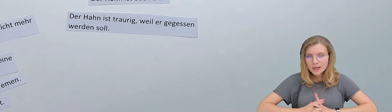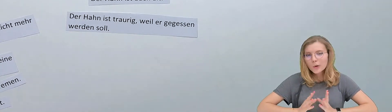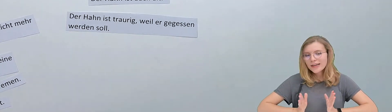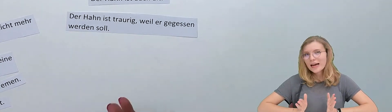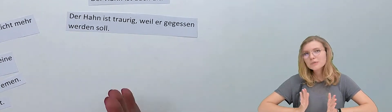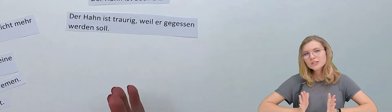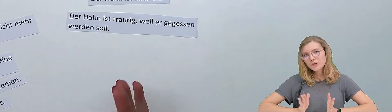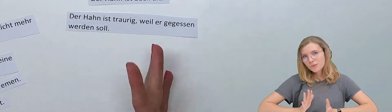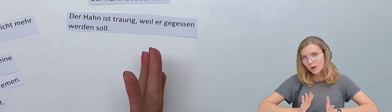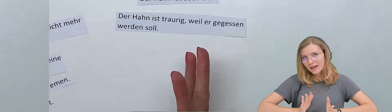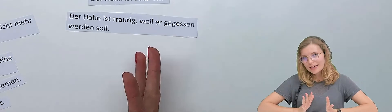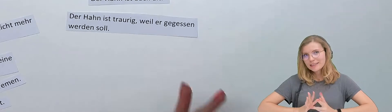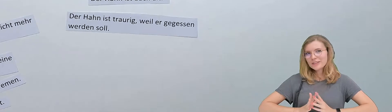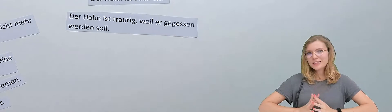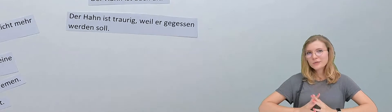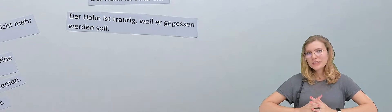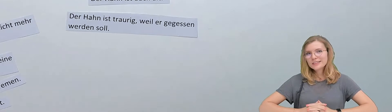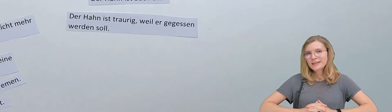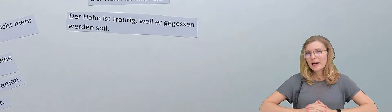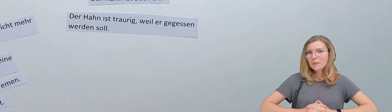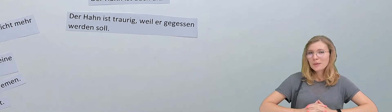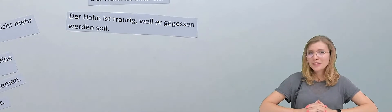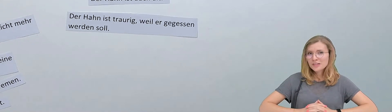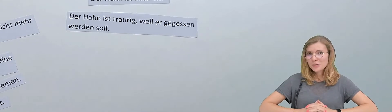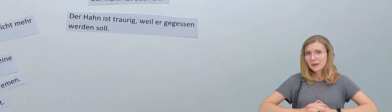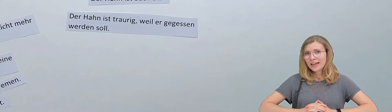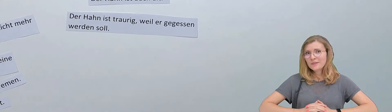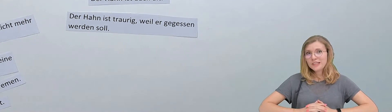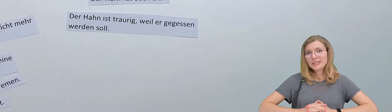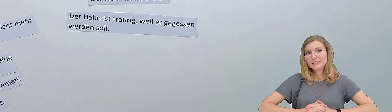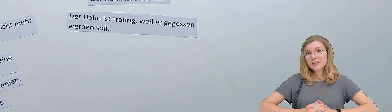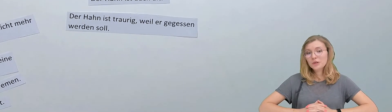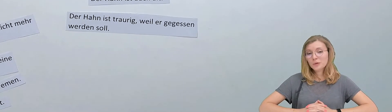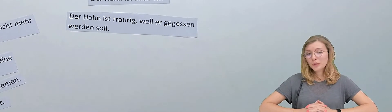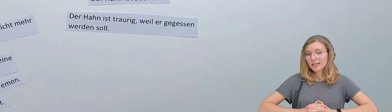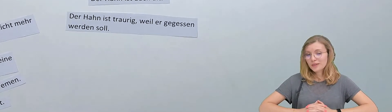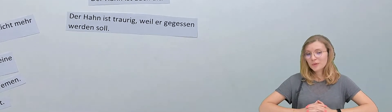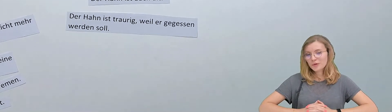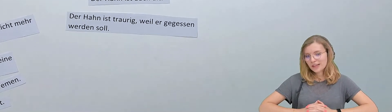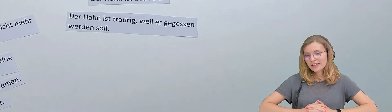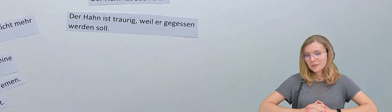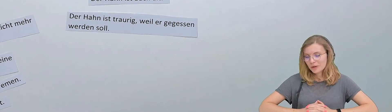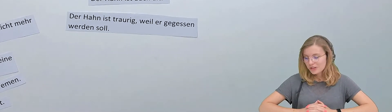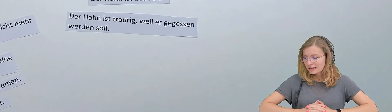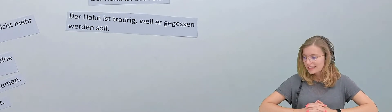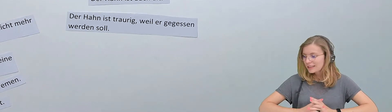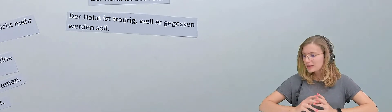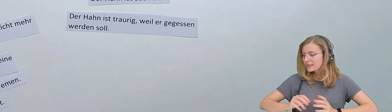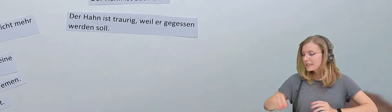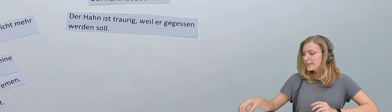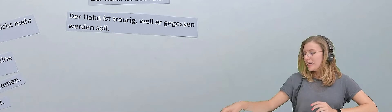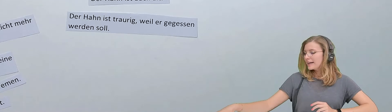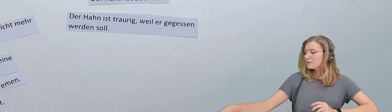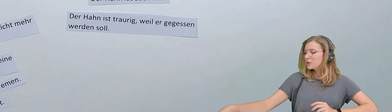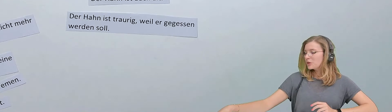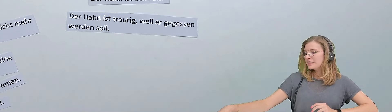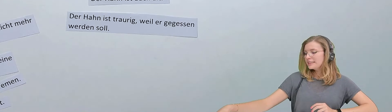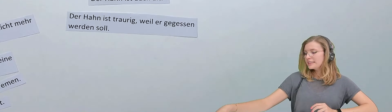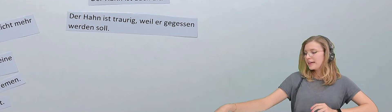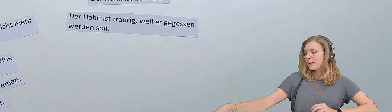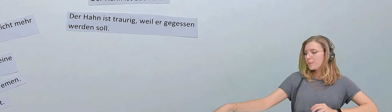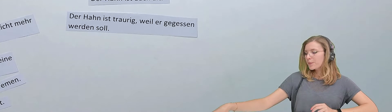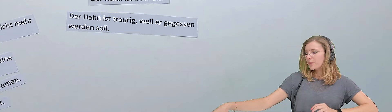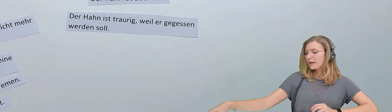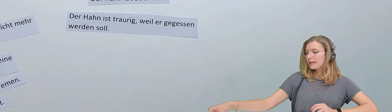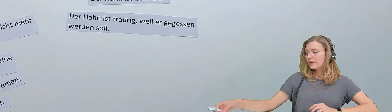verboten. Und ich habe es jetzt schon vorbereitet, weil das würde jetzt den Rahmen ein bisschen sprengen, wenn ich jetzt ewig mir überlegen würde, welche ja. Emojis ich da nutze. Das